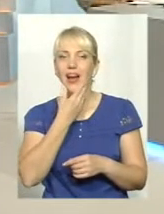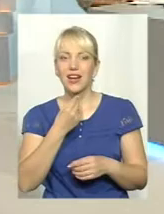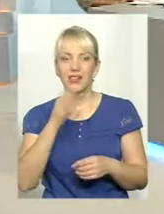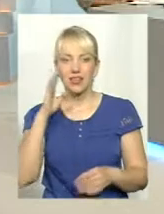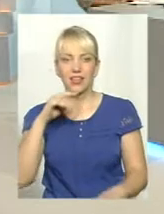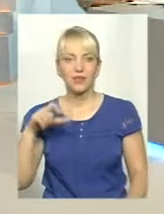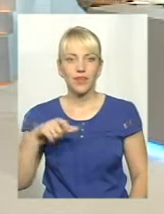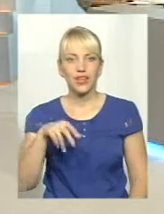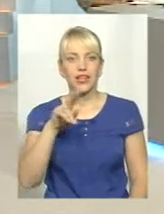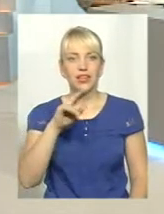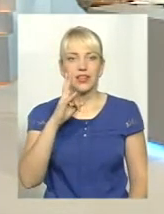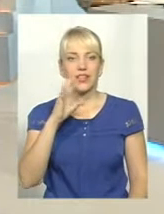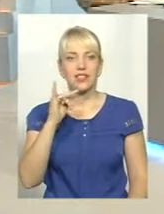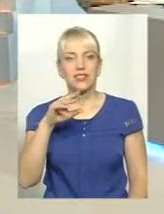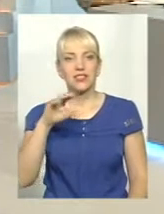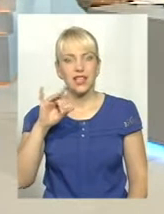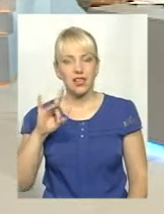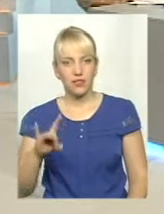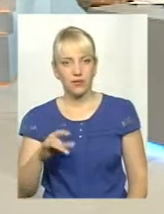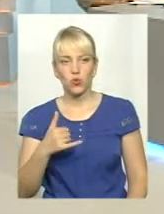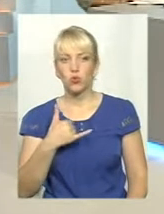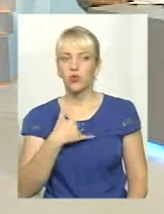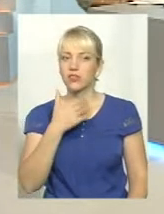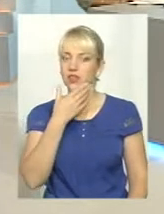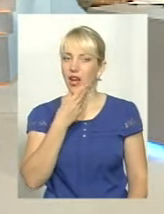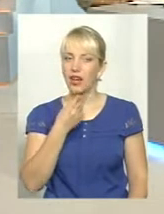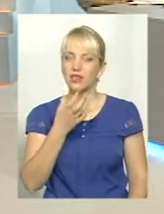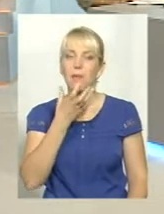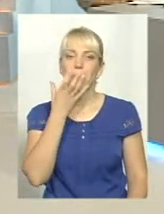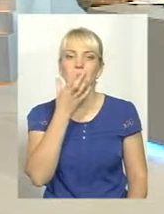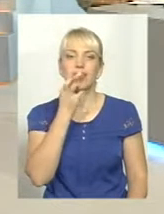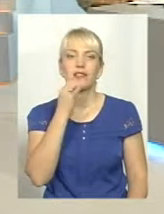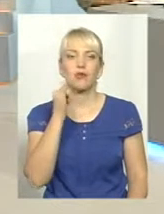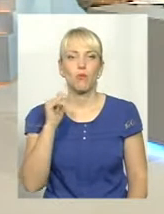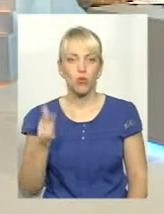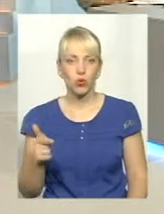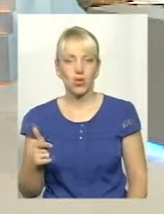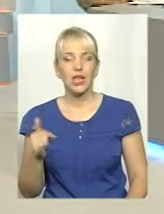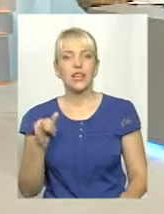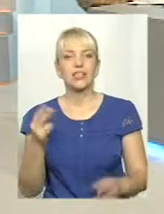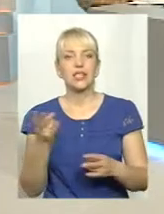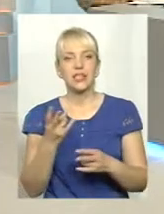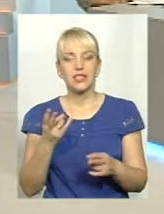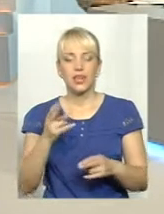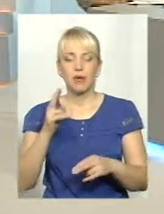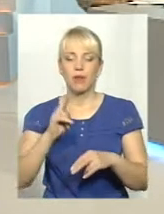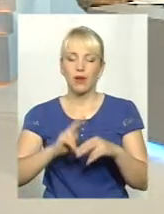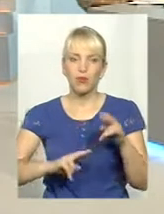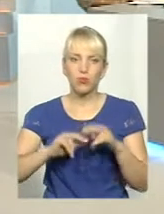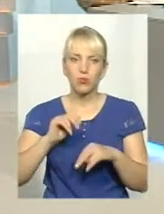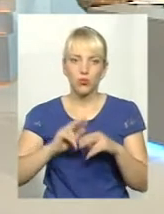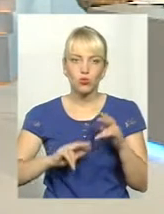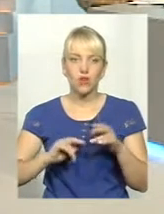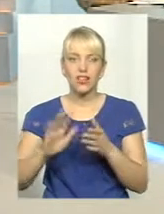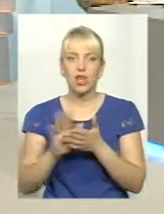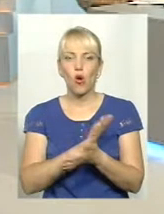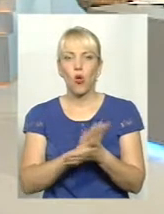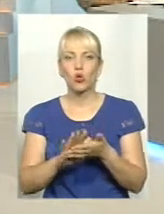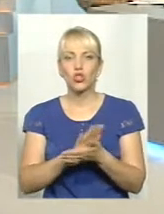Ну, сподіваюся, що така засуха, як минулий рік і цей рік, вона пройде, її більше не буде. Це тимчасове явище, ми всі